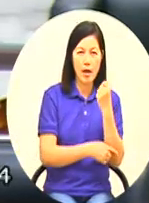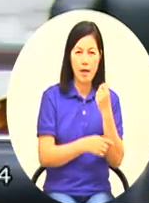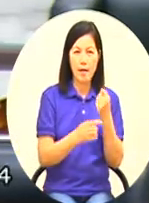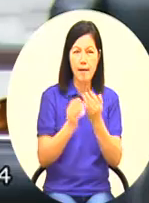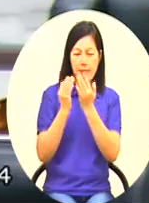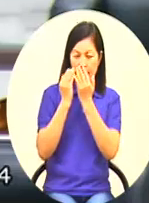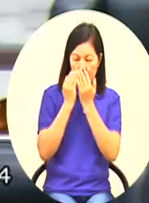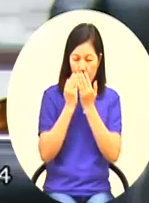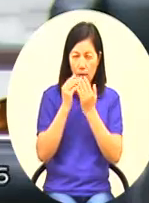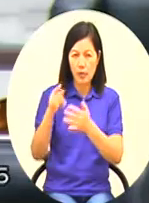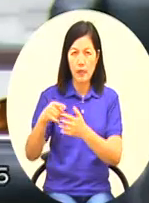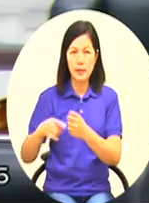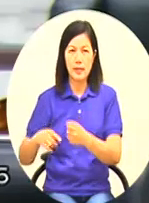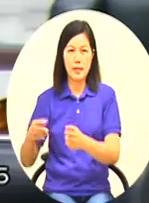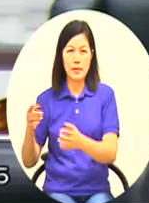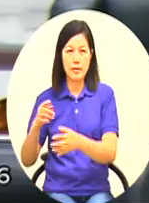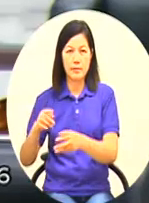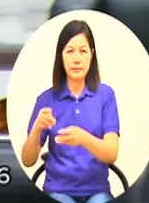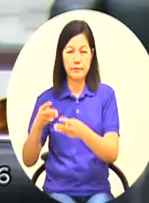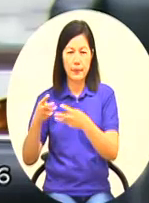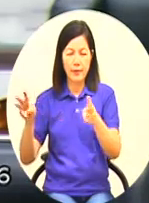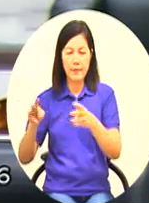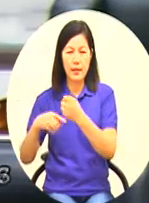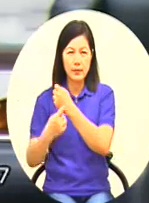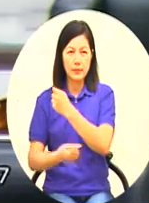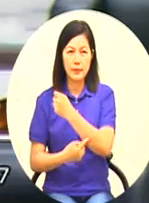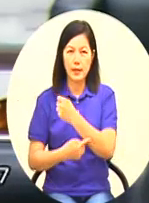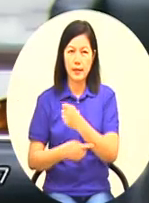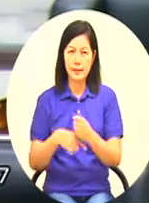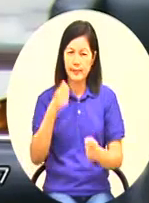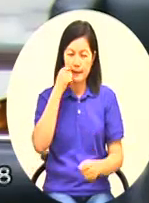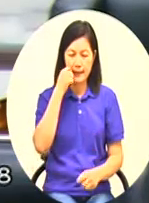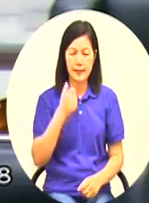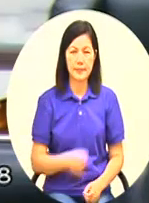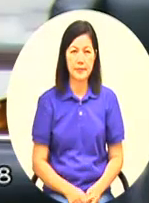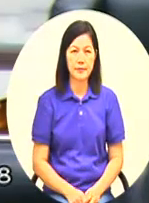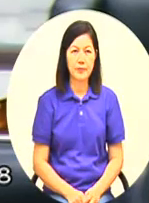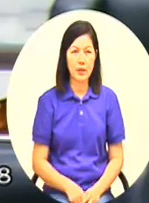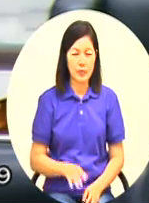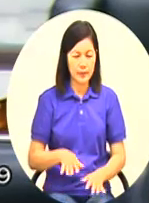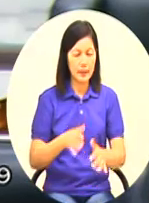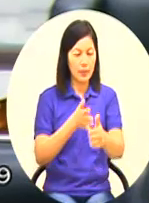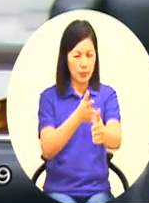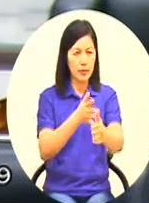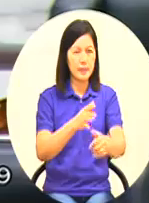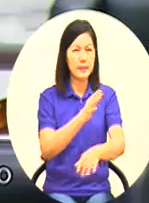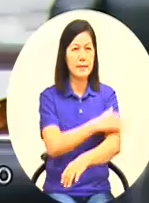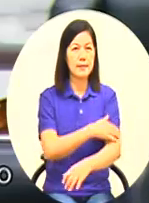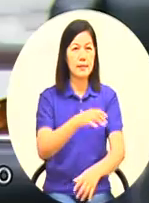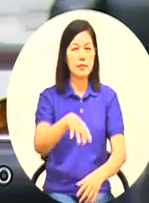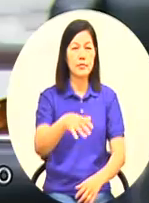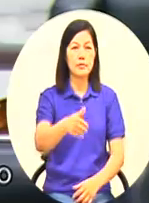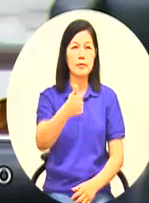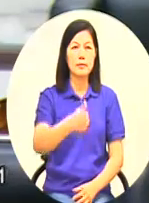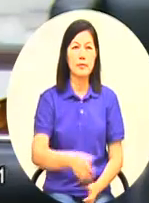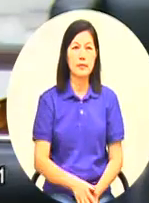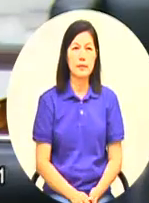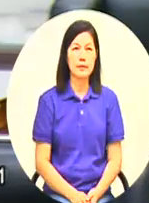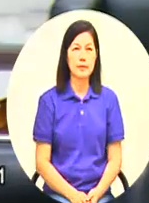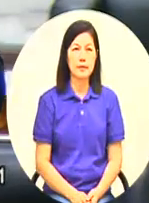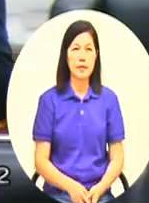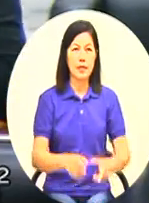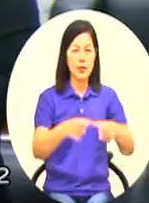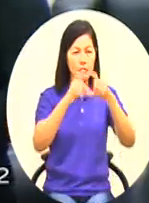哦等等的问题哦，我在这里请教我们的警察局，我们陈局长，请回